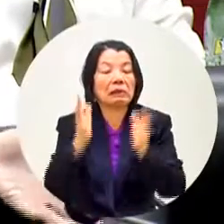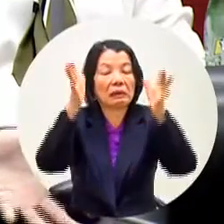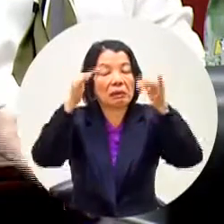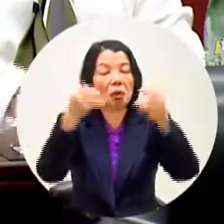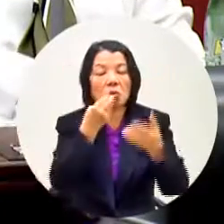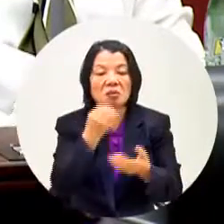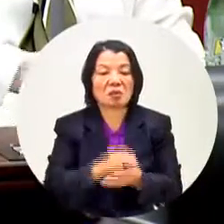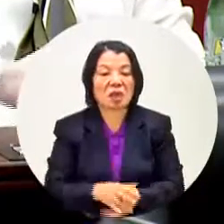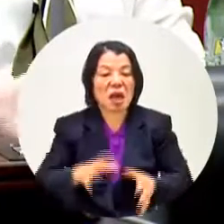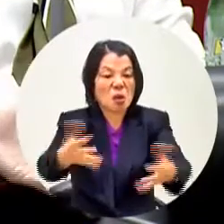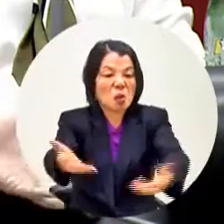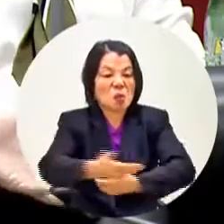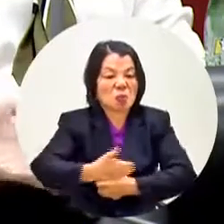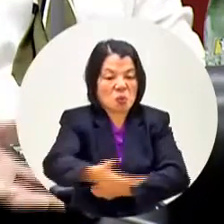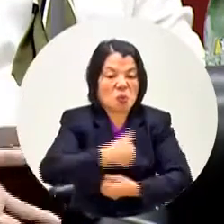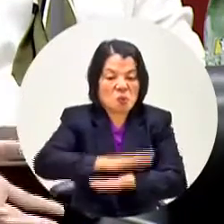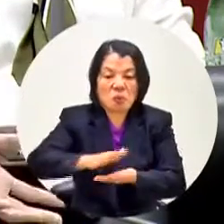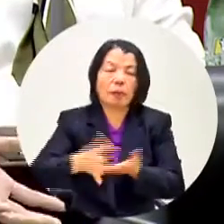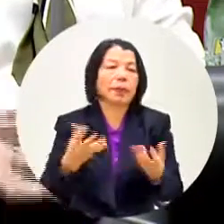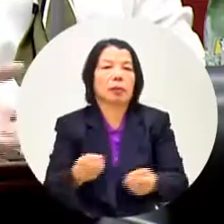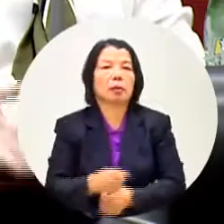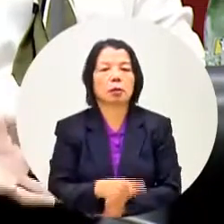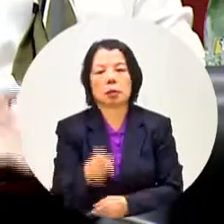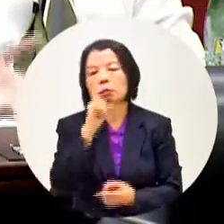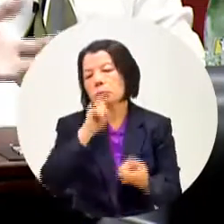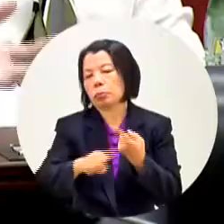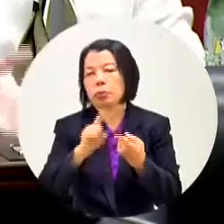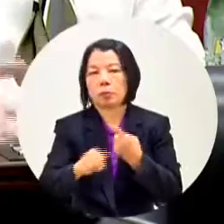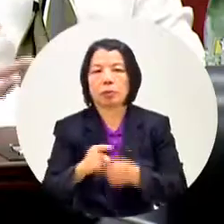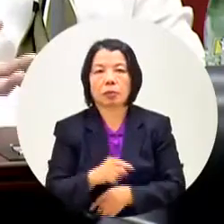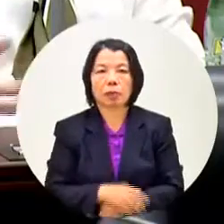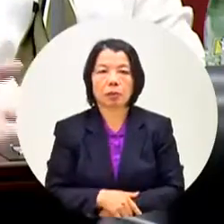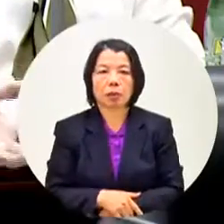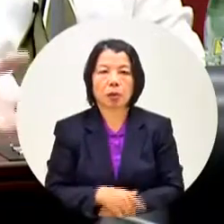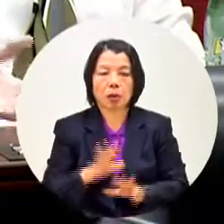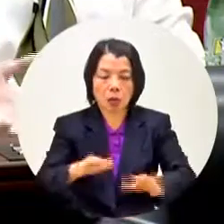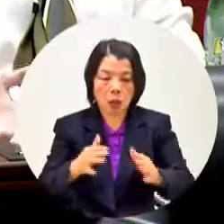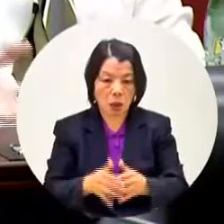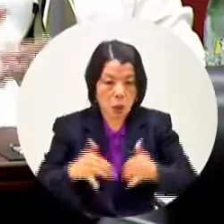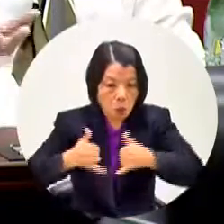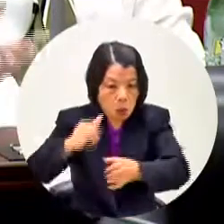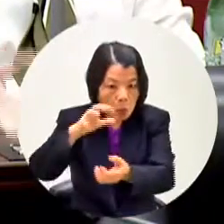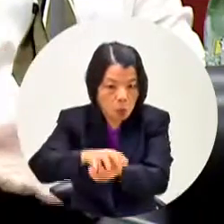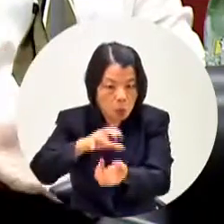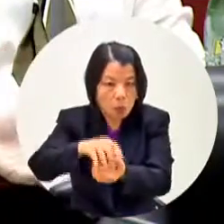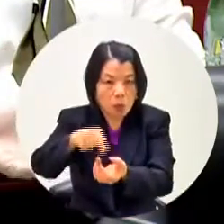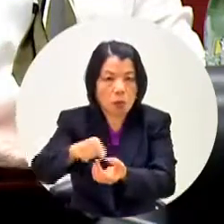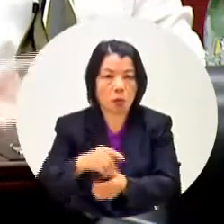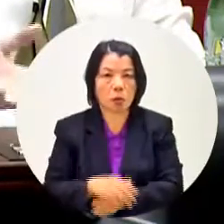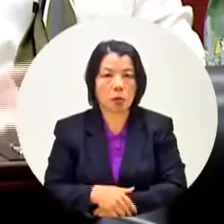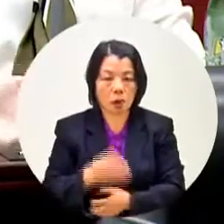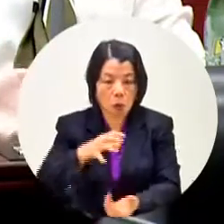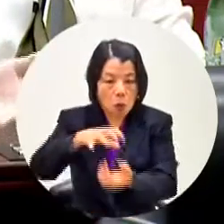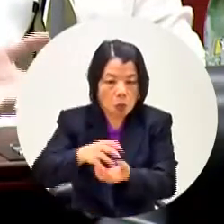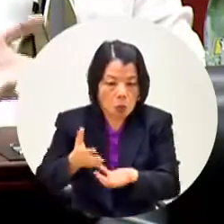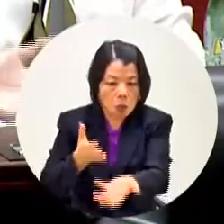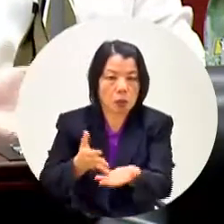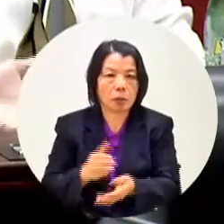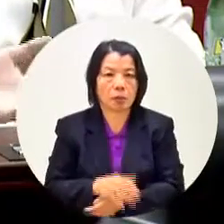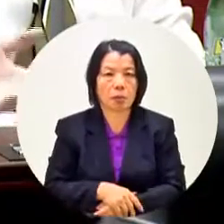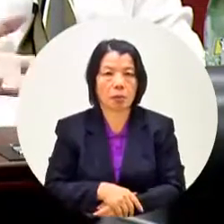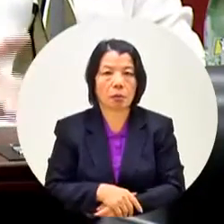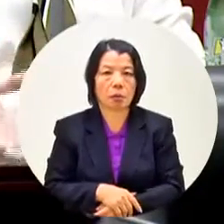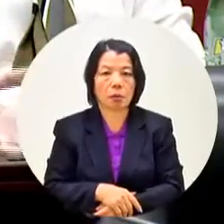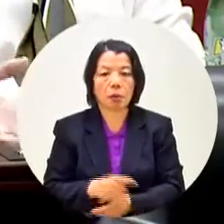爱妈，他们一个月的薪水可能只有2万只有3万，但是他们愿意把1/2到1/3的薪水每个月拿出来贡献来